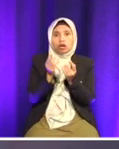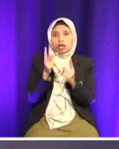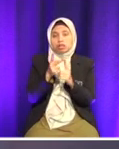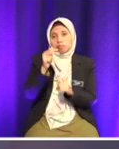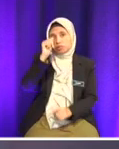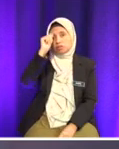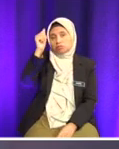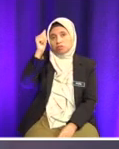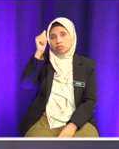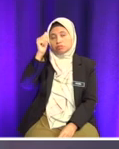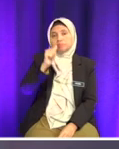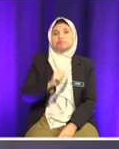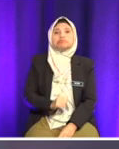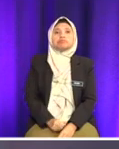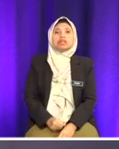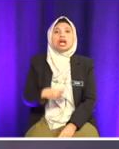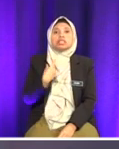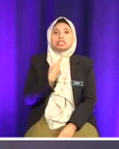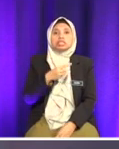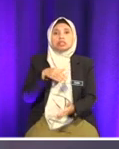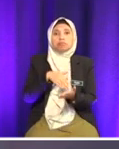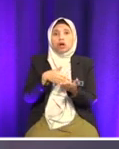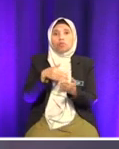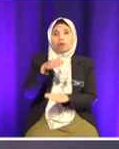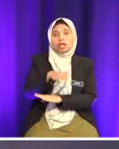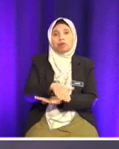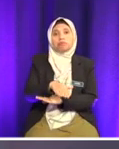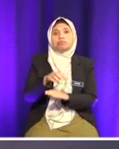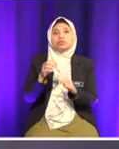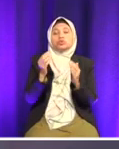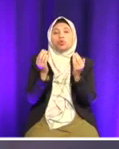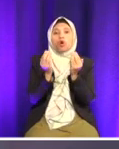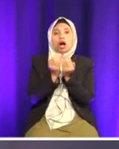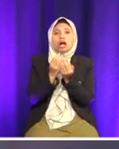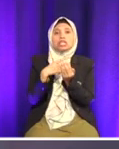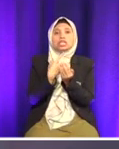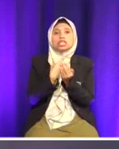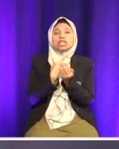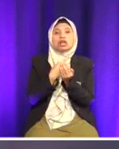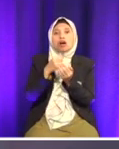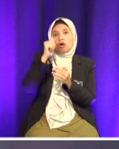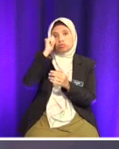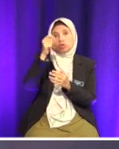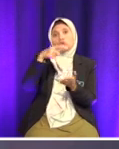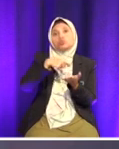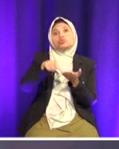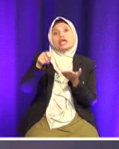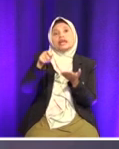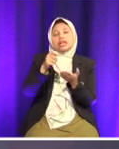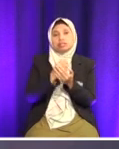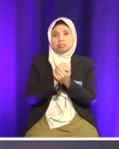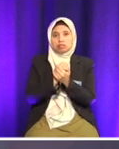antara kelebihan kita bangun Malam ini kita berdoa doa kita dimakabulkan oleh Allah subhanahu